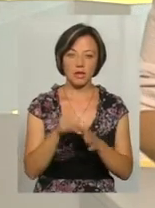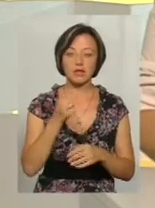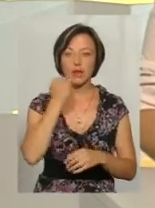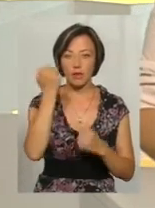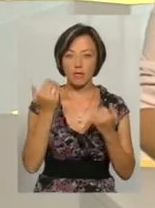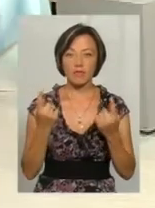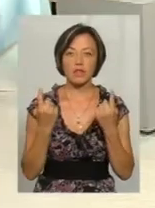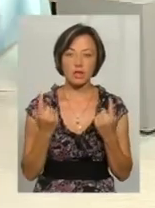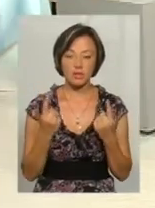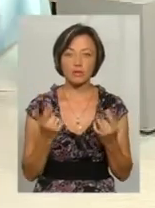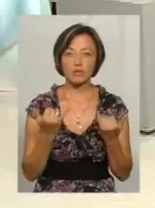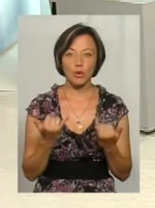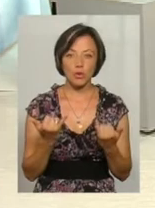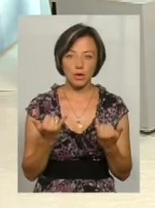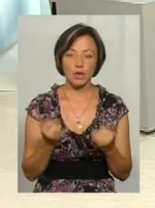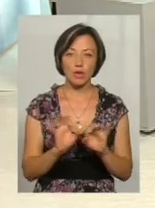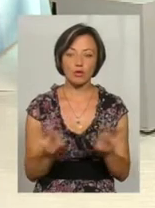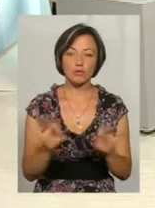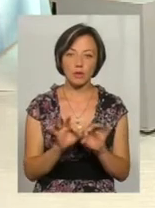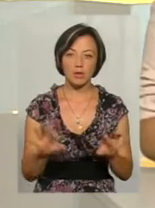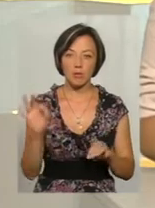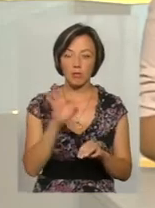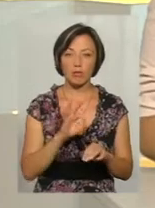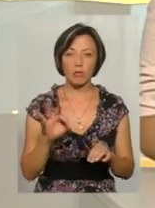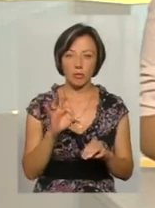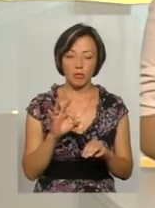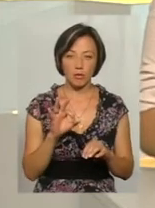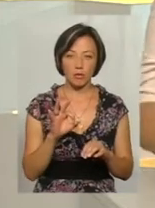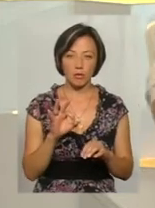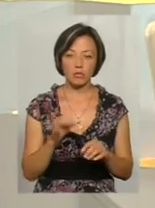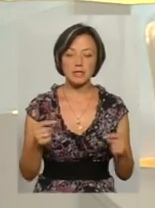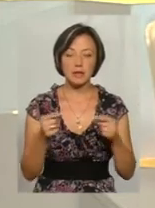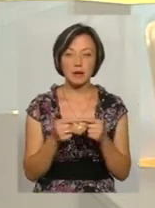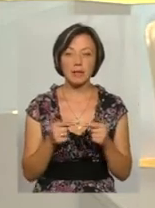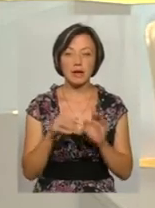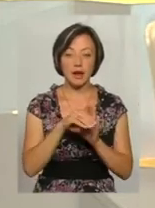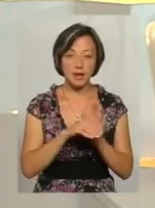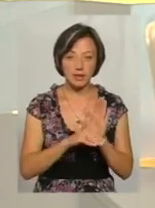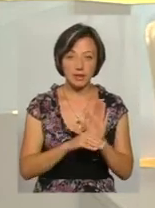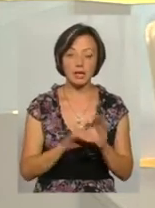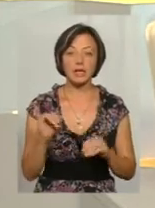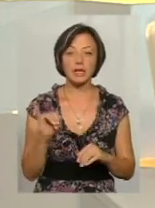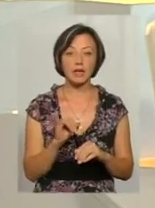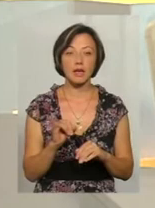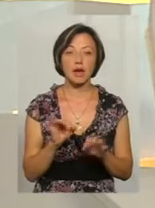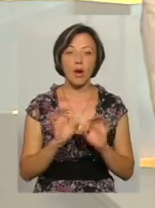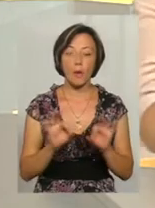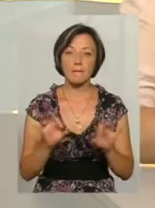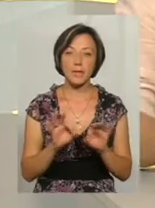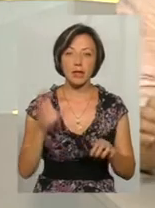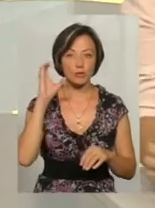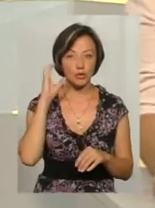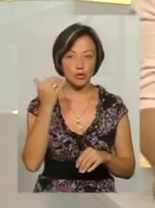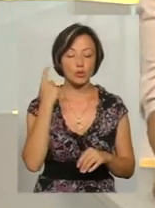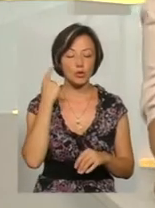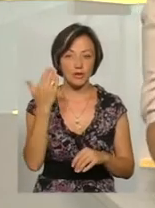вам велике, що ви сьогодні розповіли нам саме, як складався цей рейтинг. І коментар хочу почути від